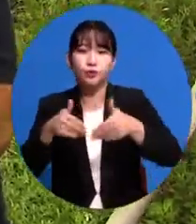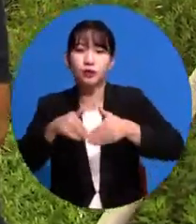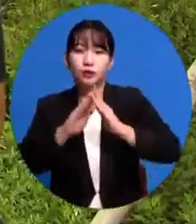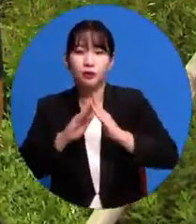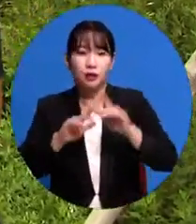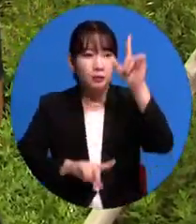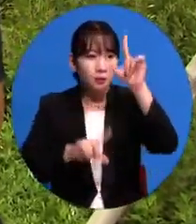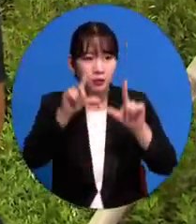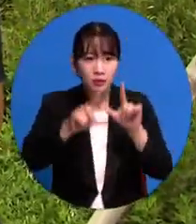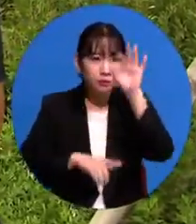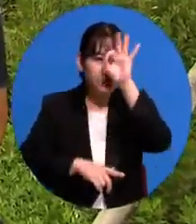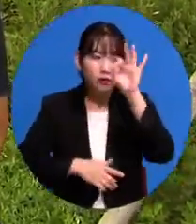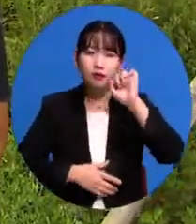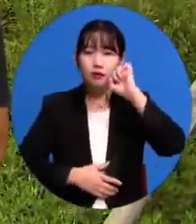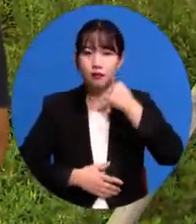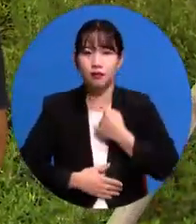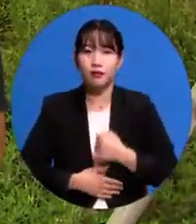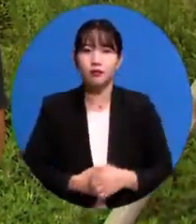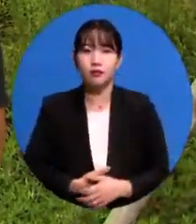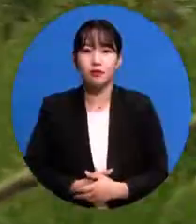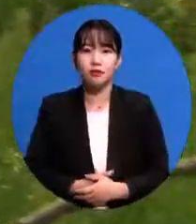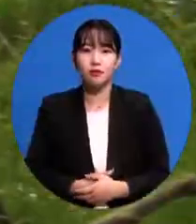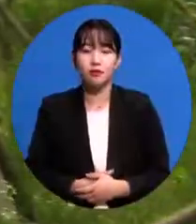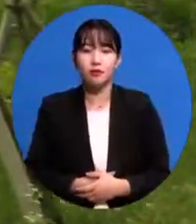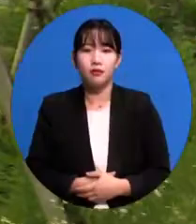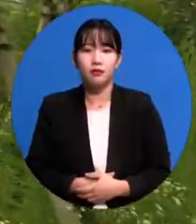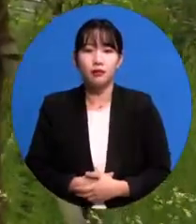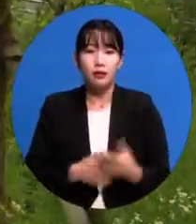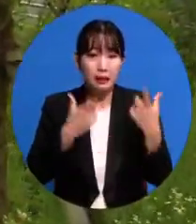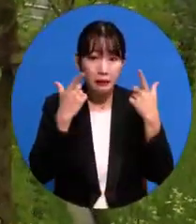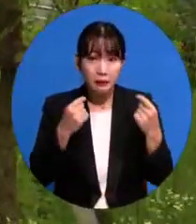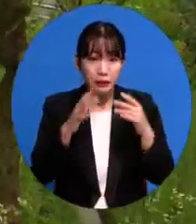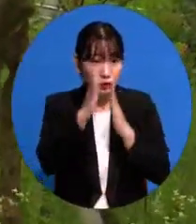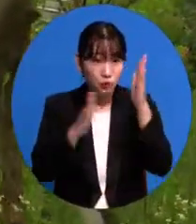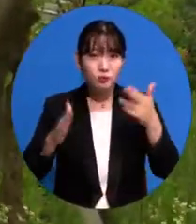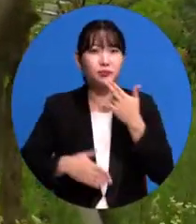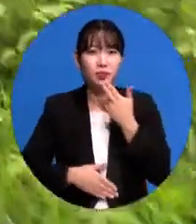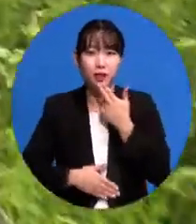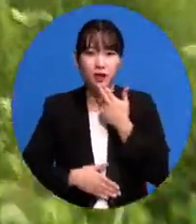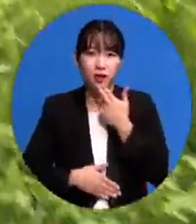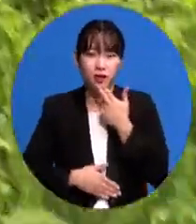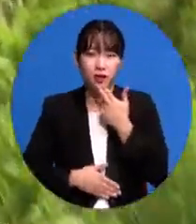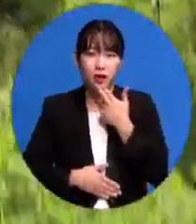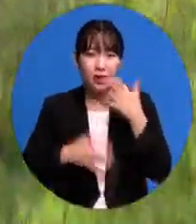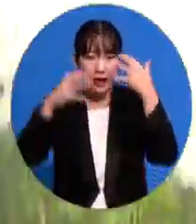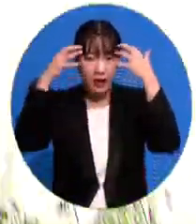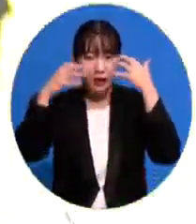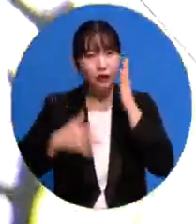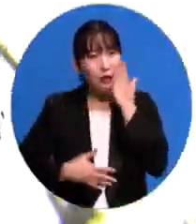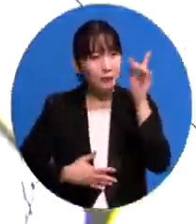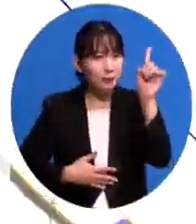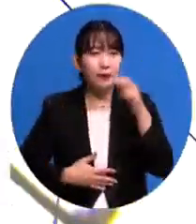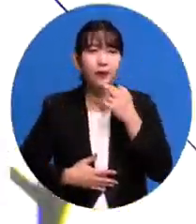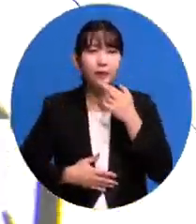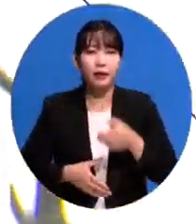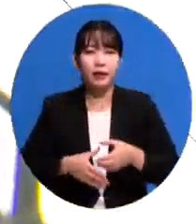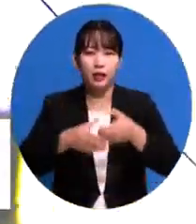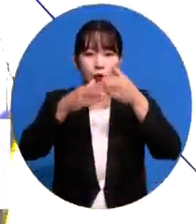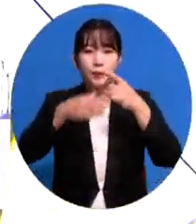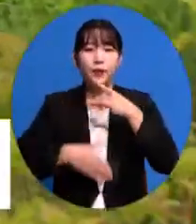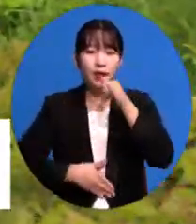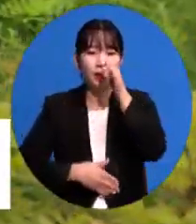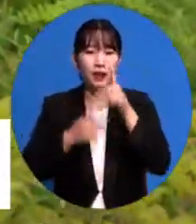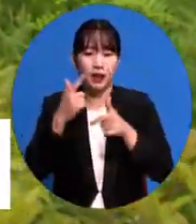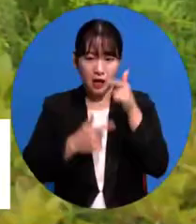조성했다는 흔적을 찾기 어려운 실정입니다. 역시나 숲이 없습니다. 한여름 이파리 하나 없이 기둥만 서 있는